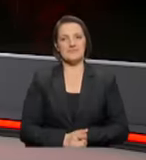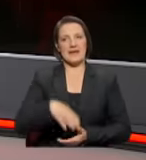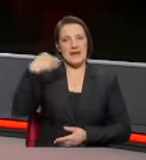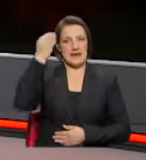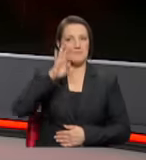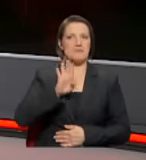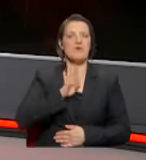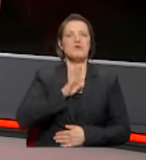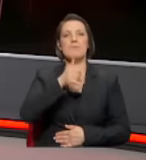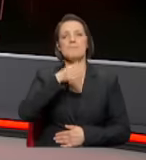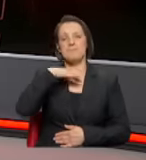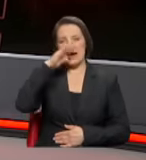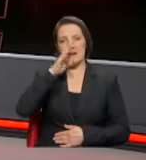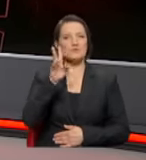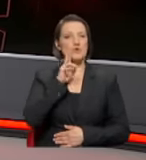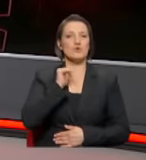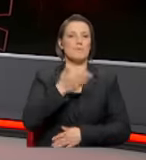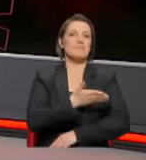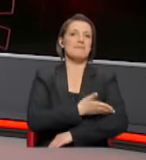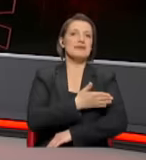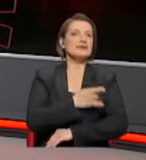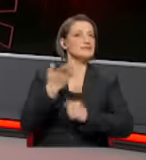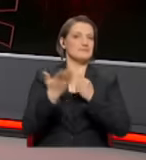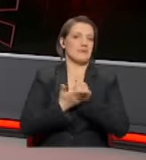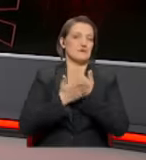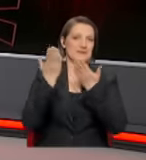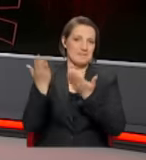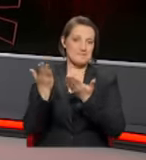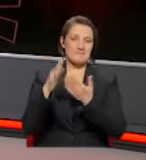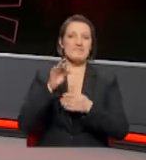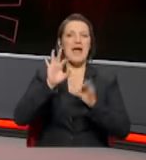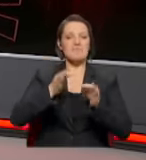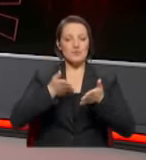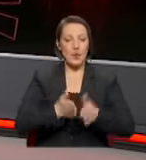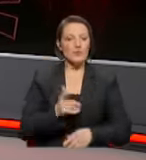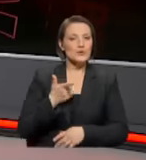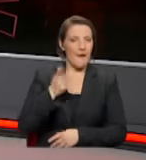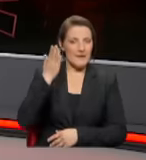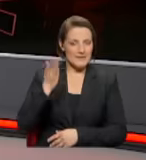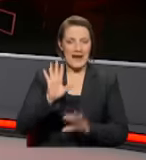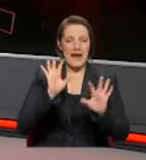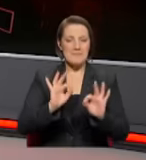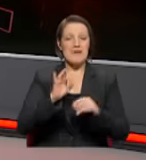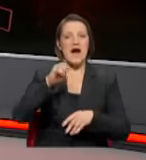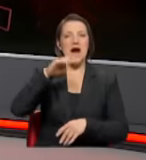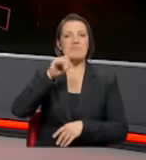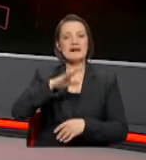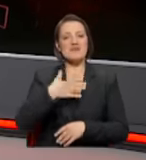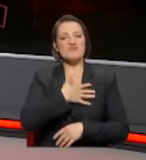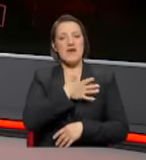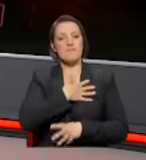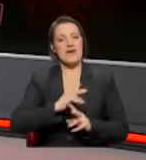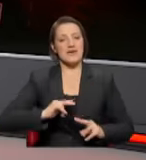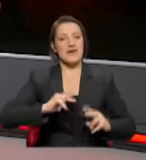Ekrem İmamoğlu bayramın son gününde de memleketi Trabzon'daydı. Bu kez hem doğduğu köye gitti hem de AK Parti'den